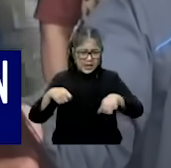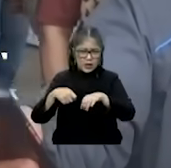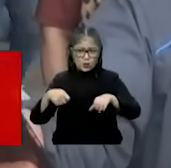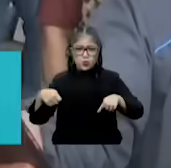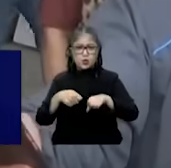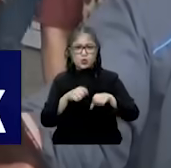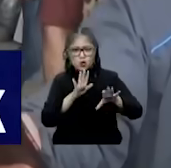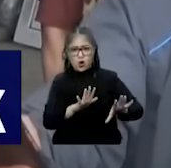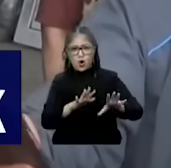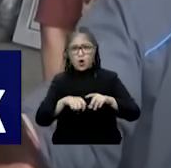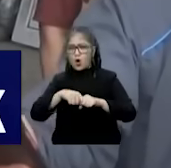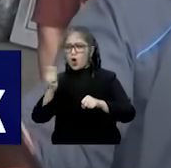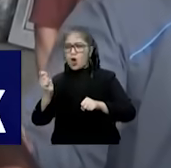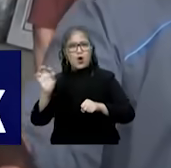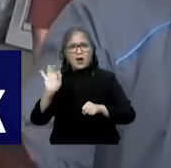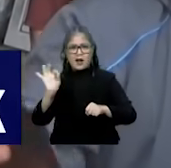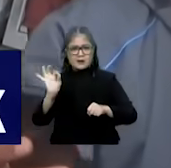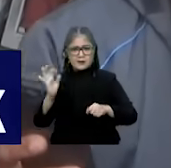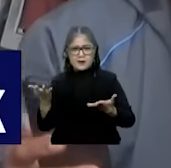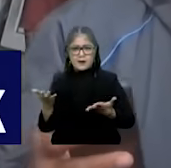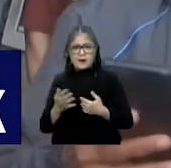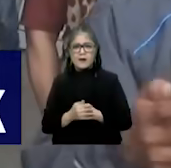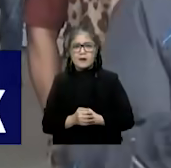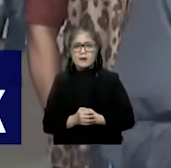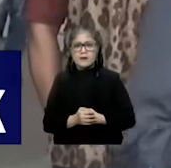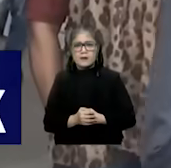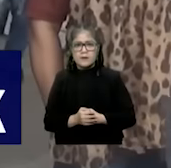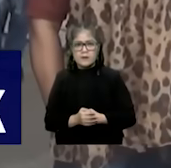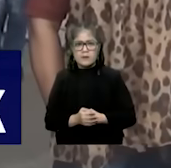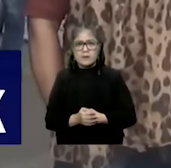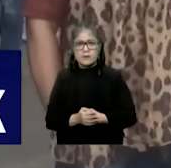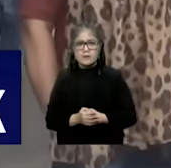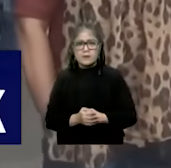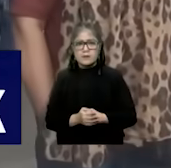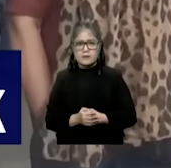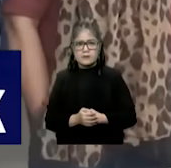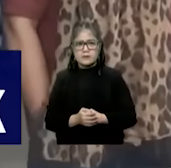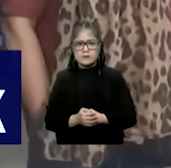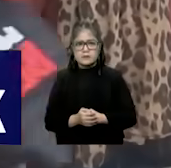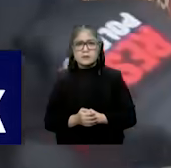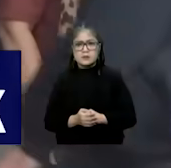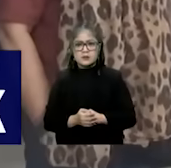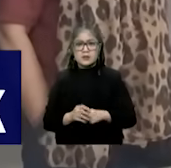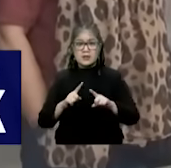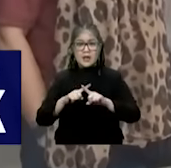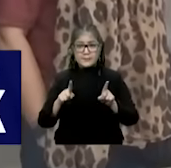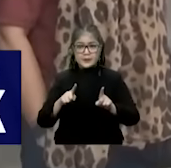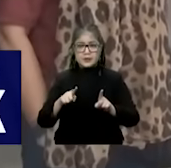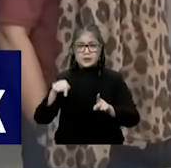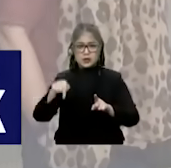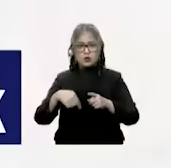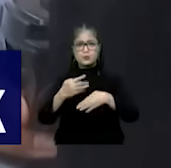casing-casing telepon seluler ada ya. Misalnya ada apa lagi, tapi itu belum ada hubungan dengan